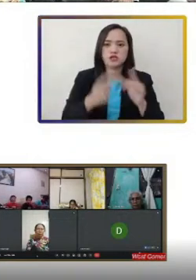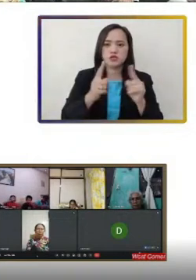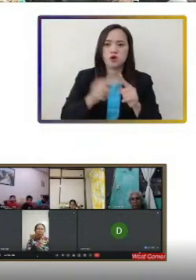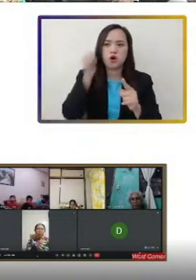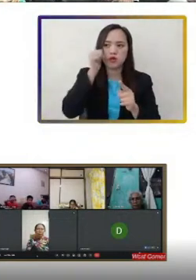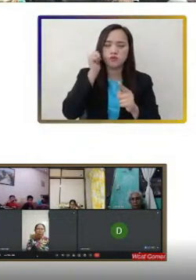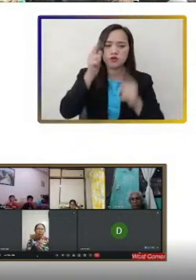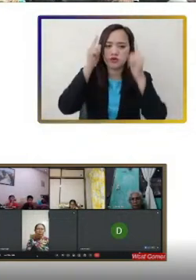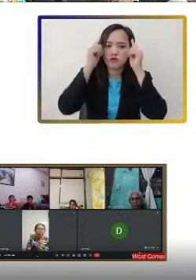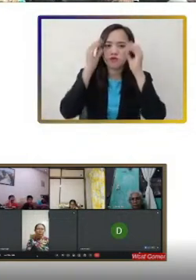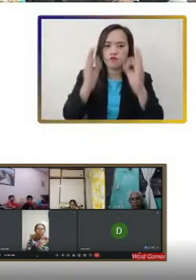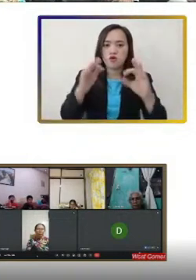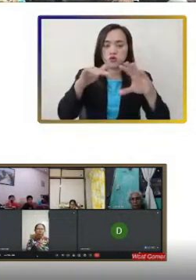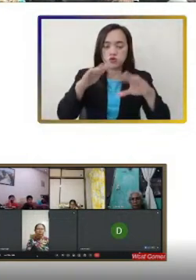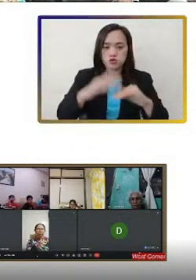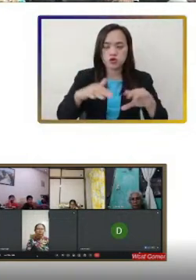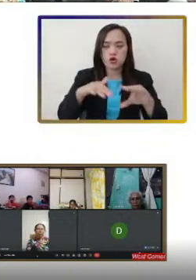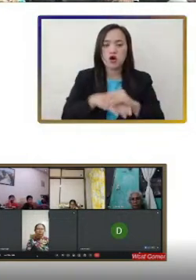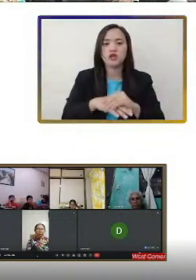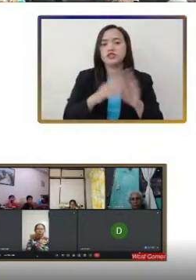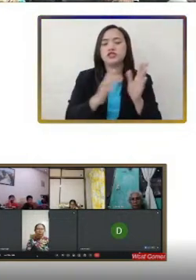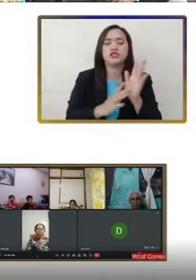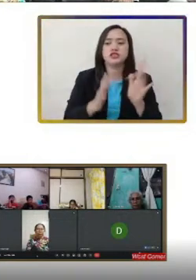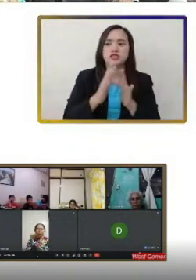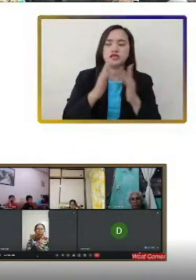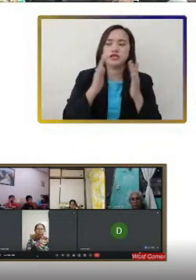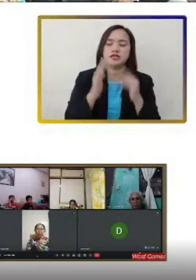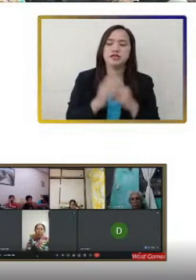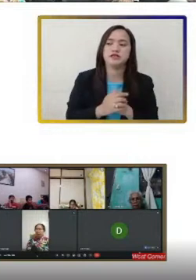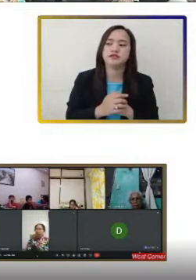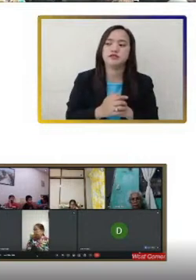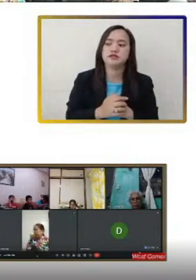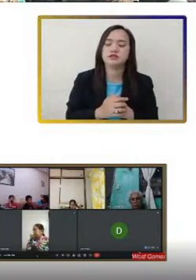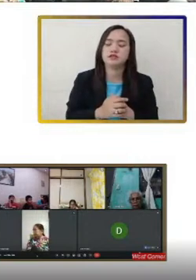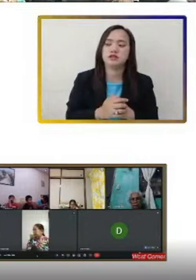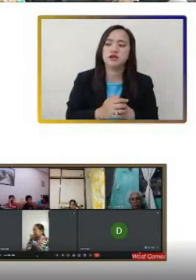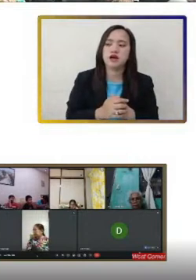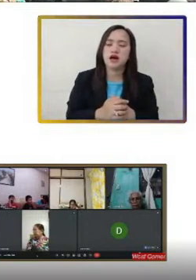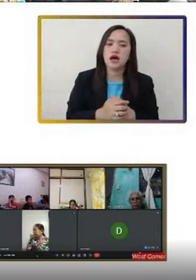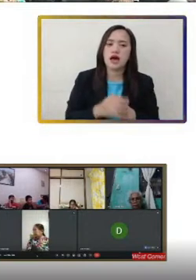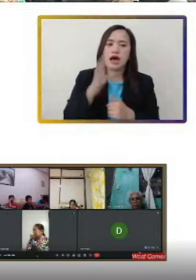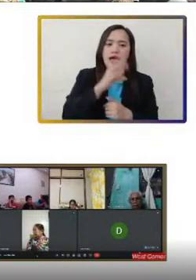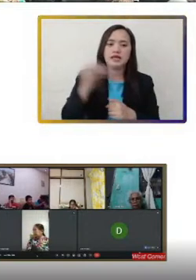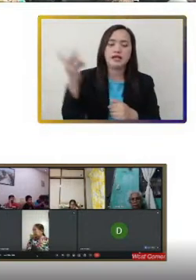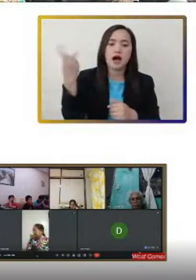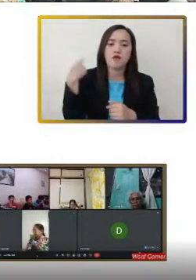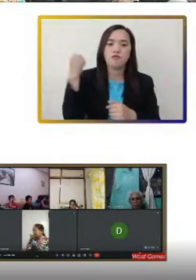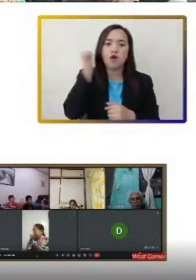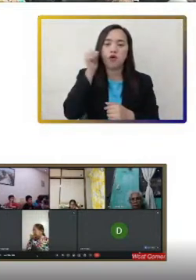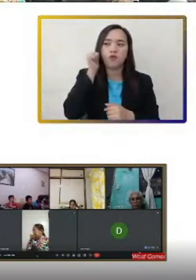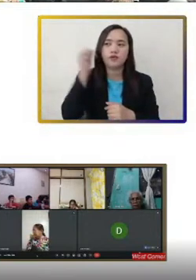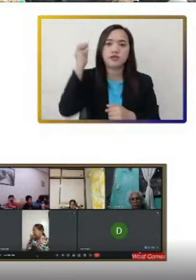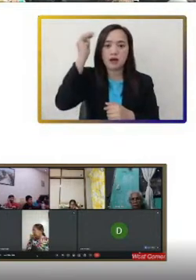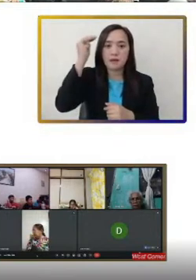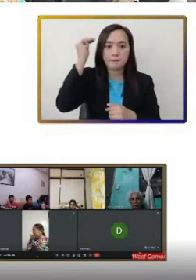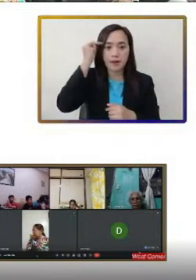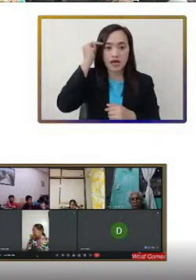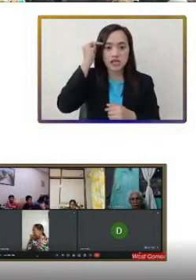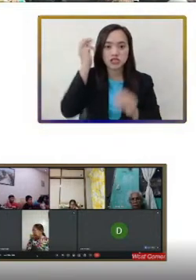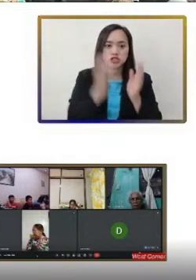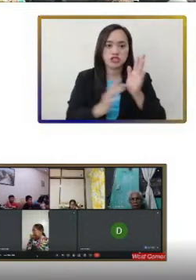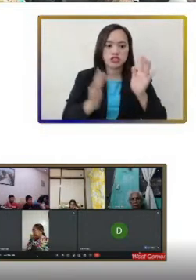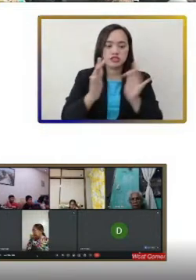a big deal. Big thing na po yan, mga kapatid. Basta't magkaroon lamang po sila ng Jesus sa kanilang isipan.